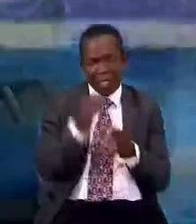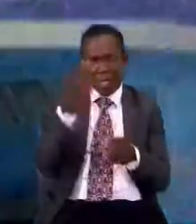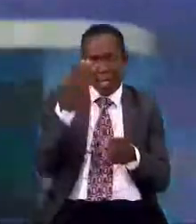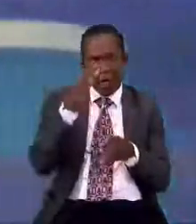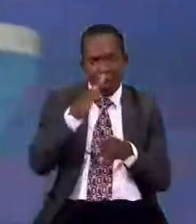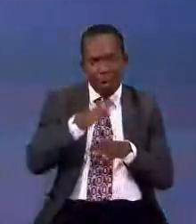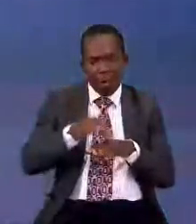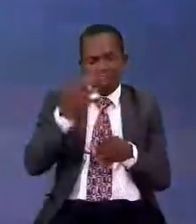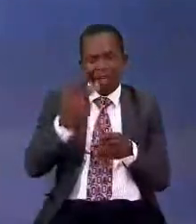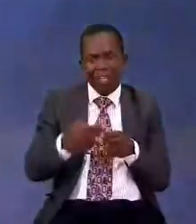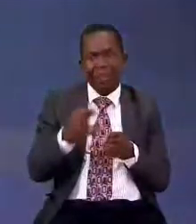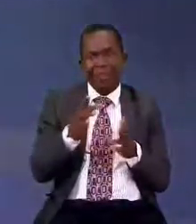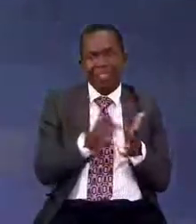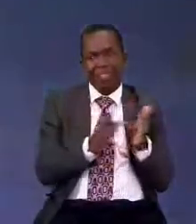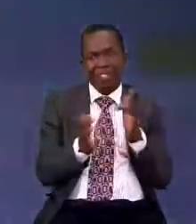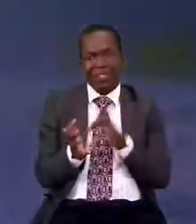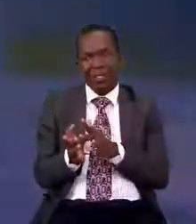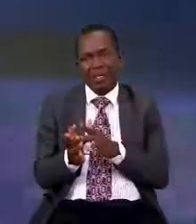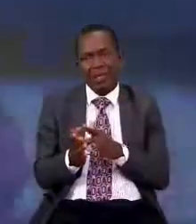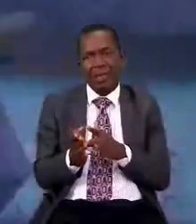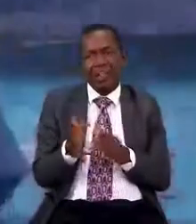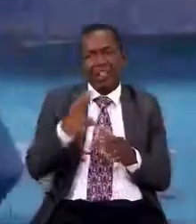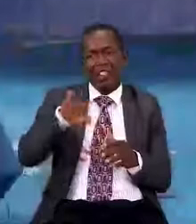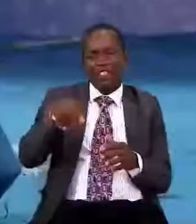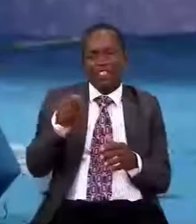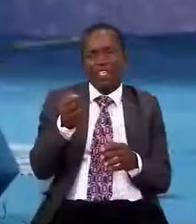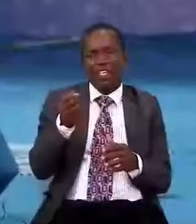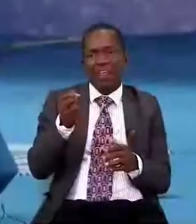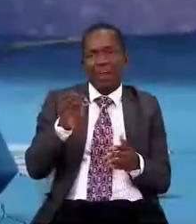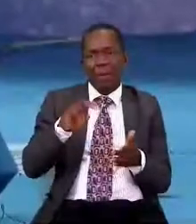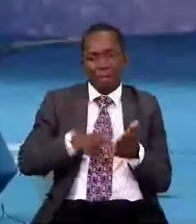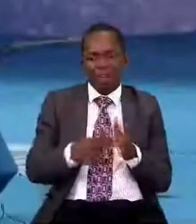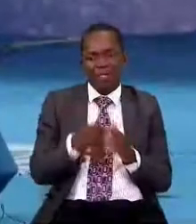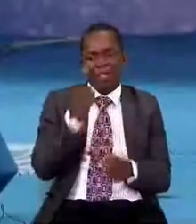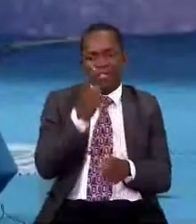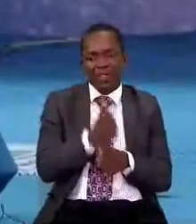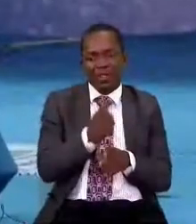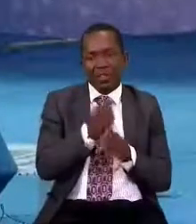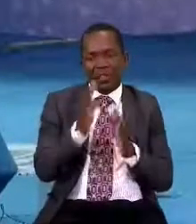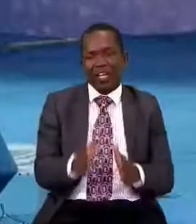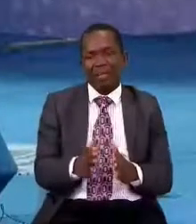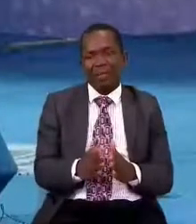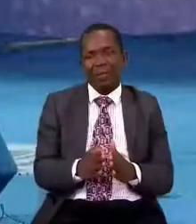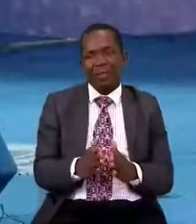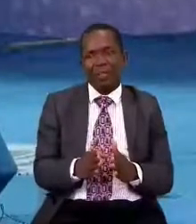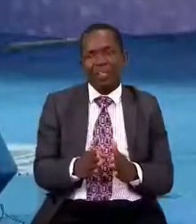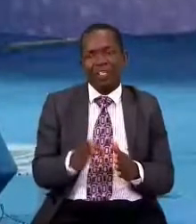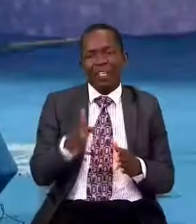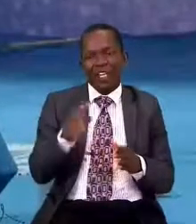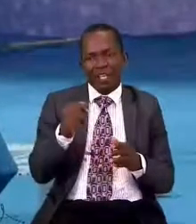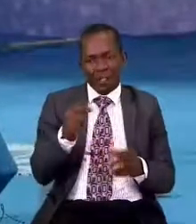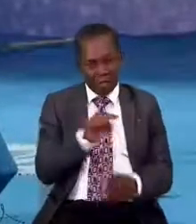Jésus, J, c'est le justificateur. Le coupable vient dire que je n'ai rien dans ma